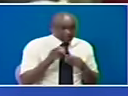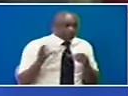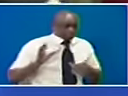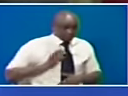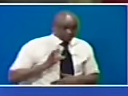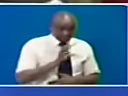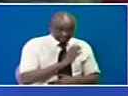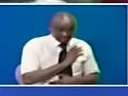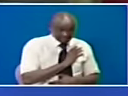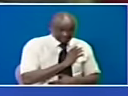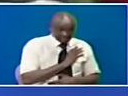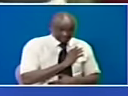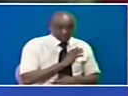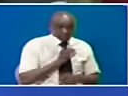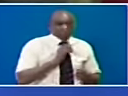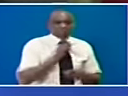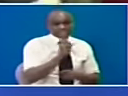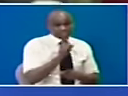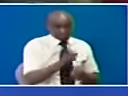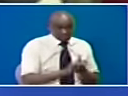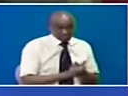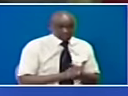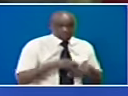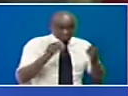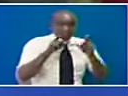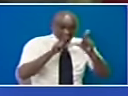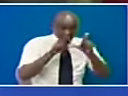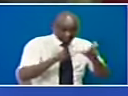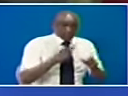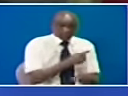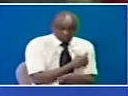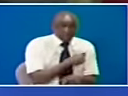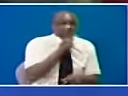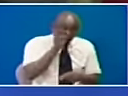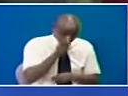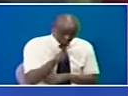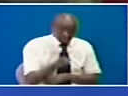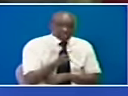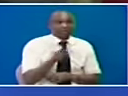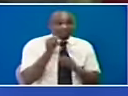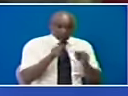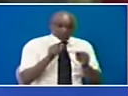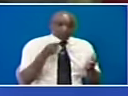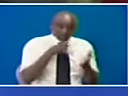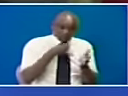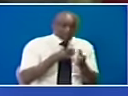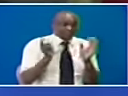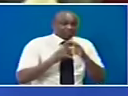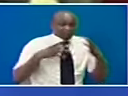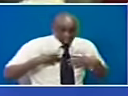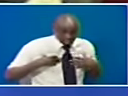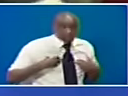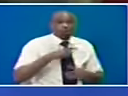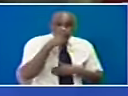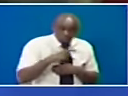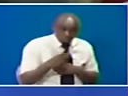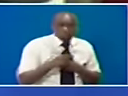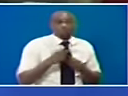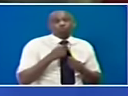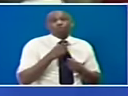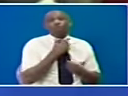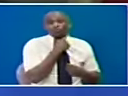ya kuruhusu kupatia license madaktari pia itaangaliwa irudishwe katika Wizara ya Health, ili wale wote ambao wanataka